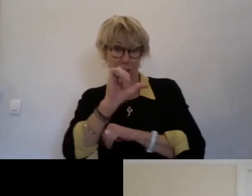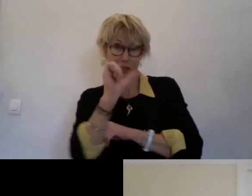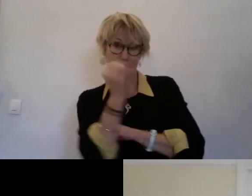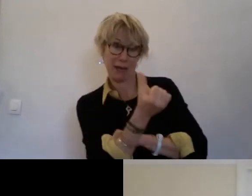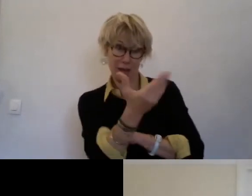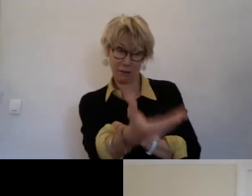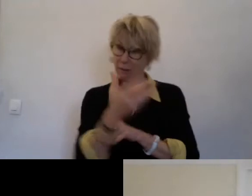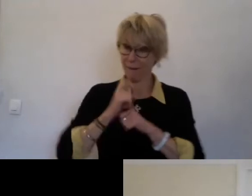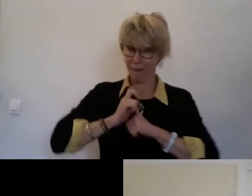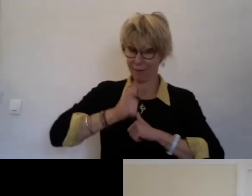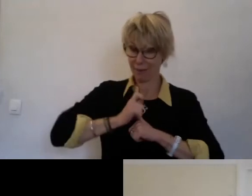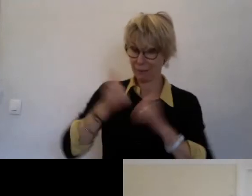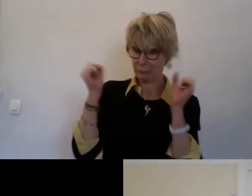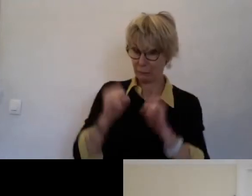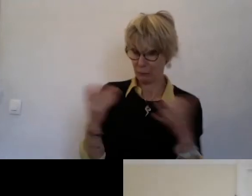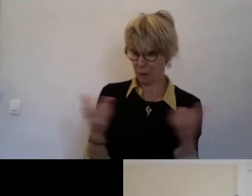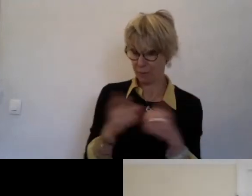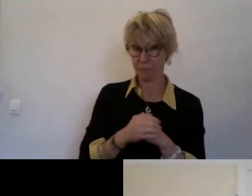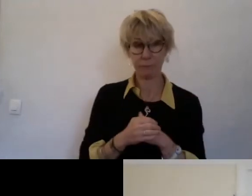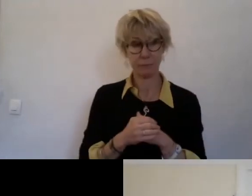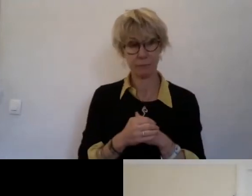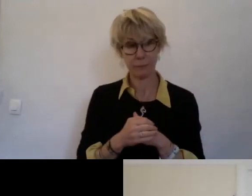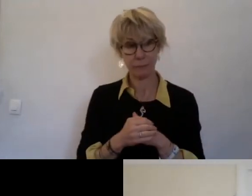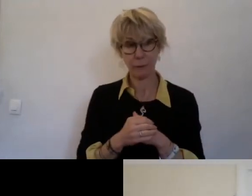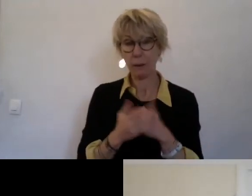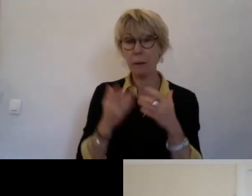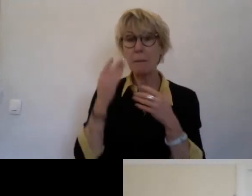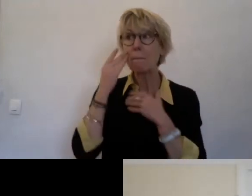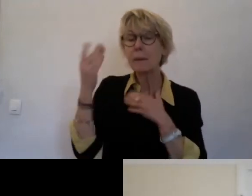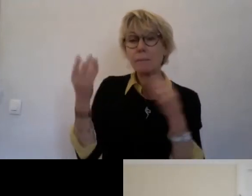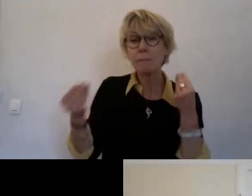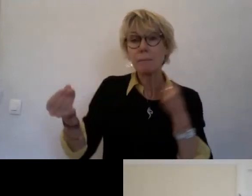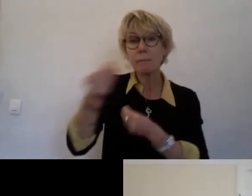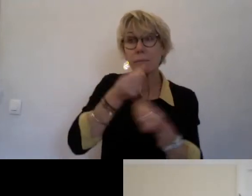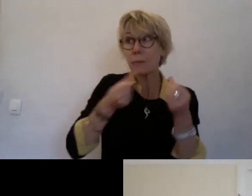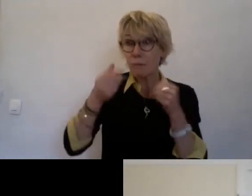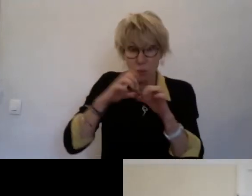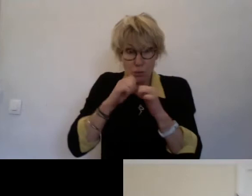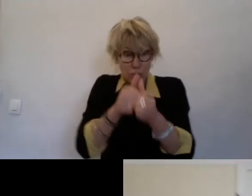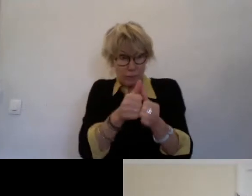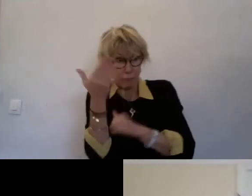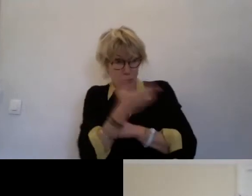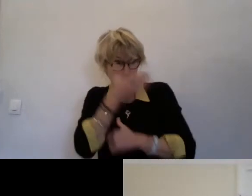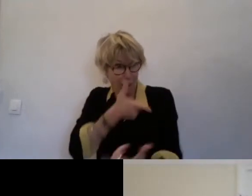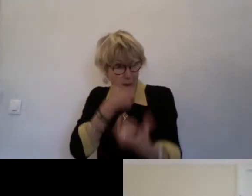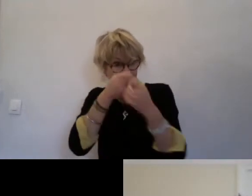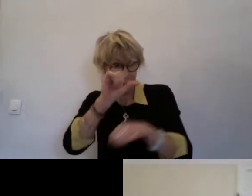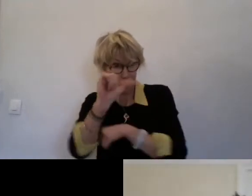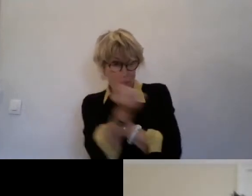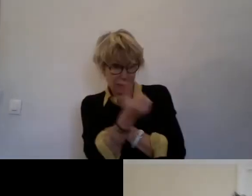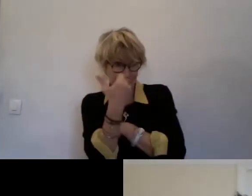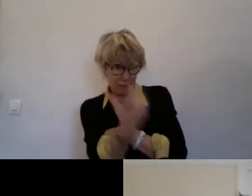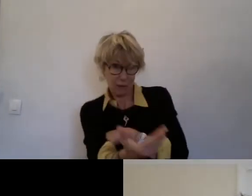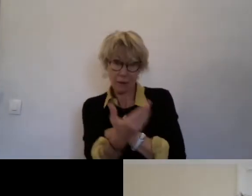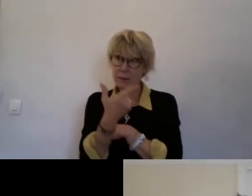L'interaction, elle est possible uniquement si on est dans cette configuration-là, finalement. Dans cette configuration, c'est